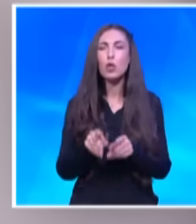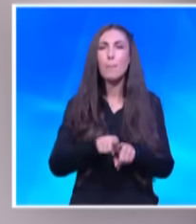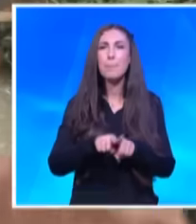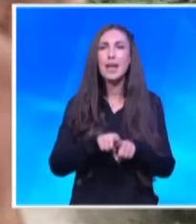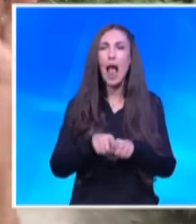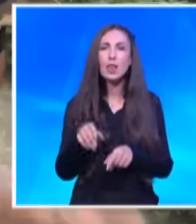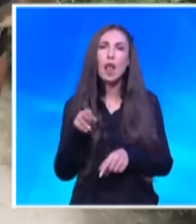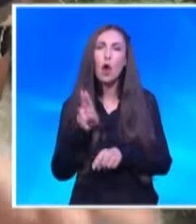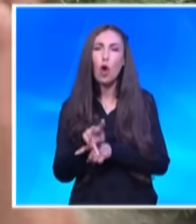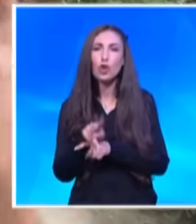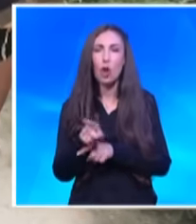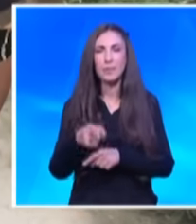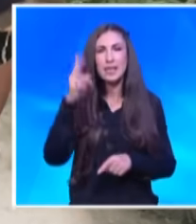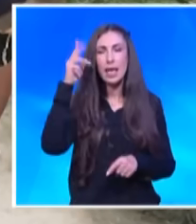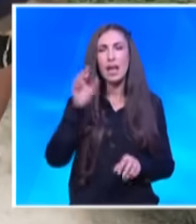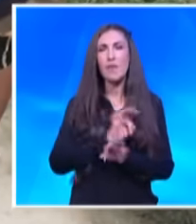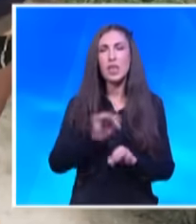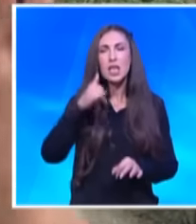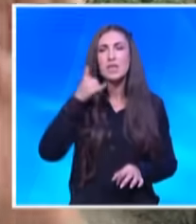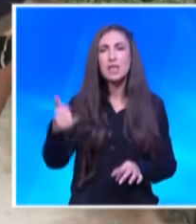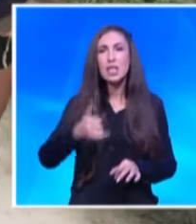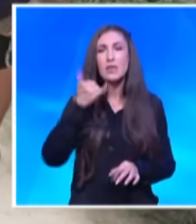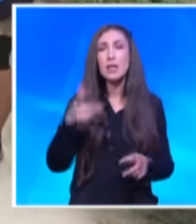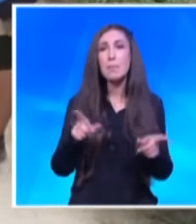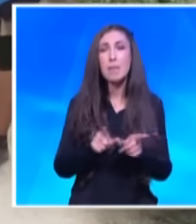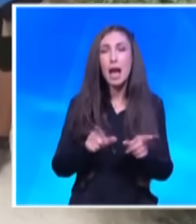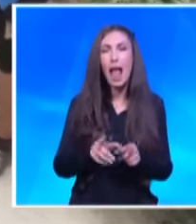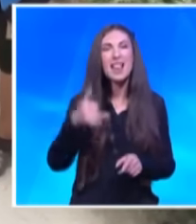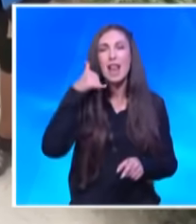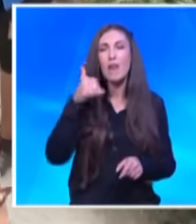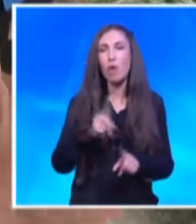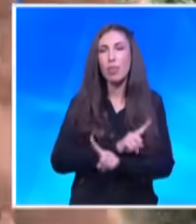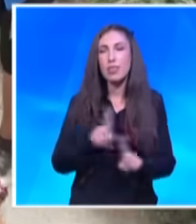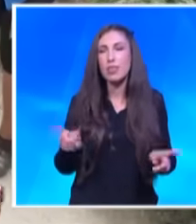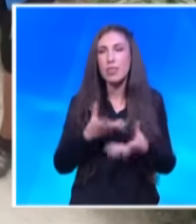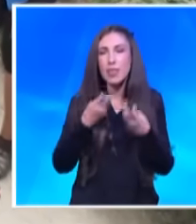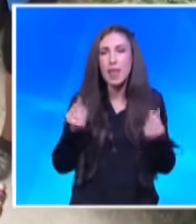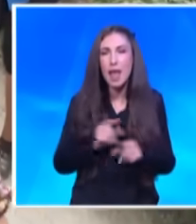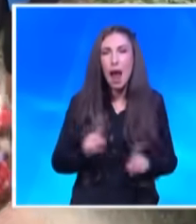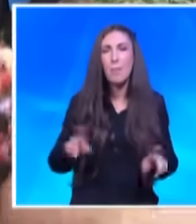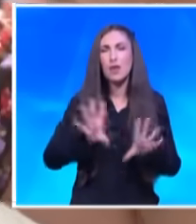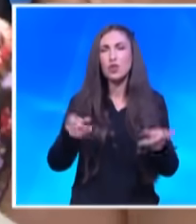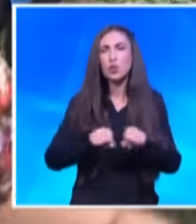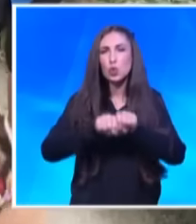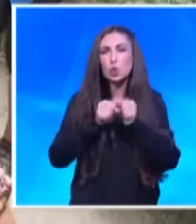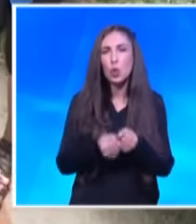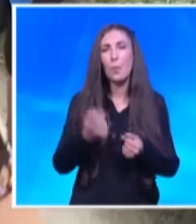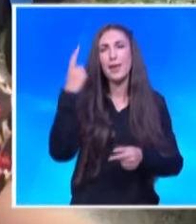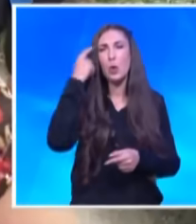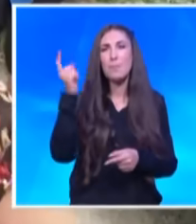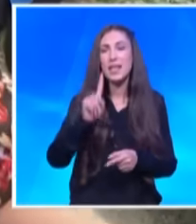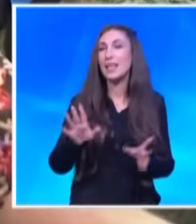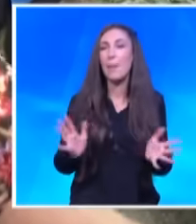приятеля й. Сестра ми постоянно звънеше, Микаелка нямаше телефон, всичко беше счупено, не знаем